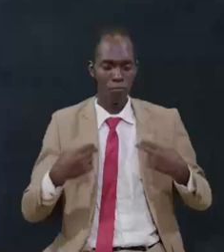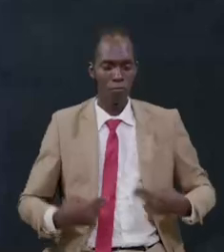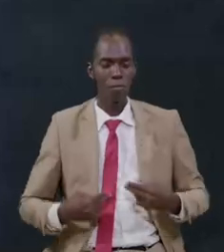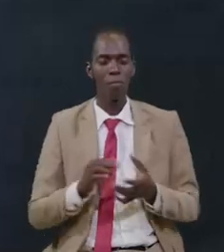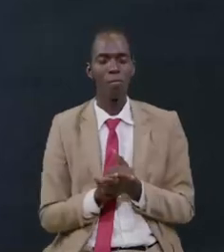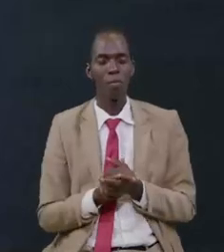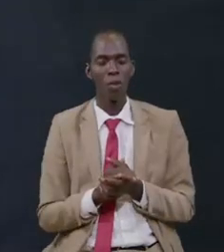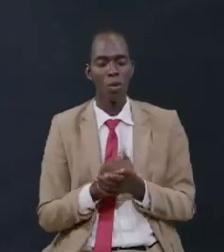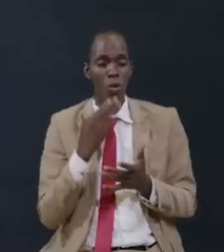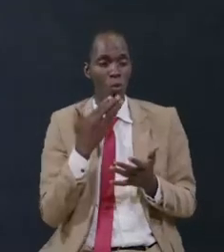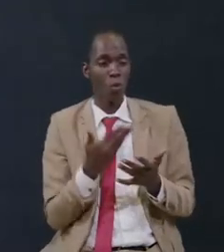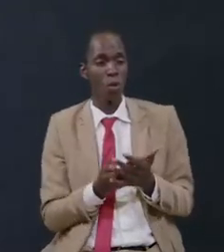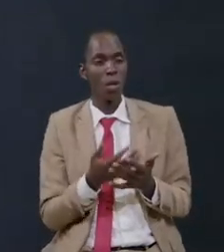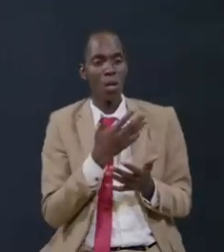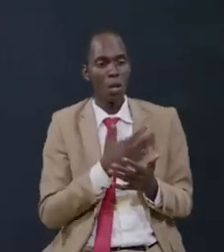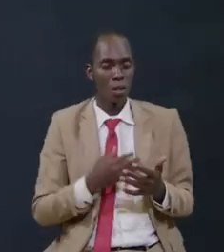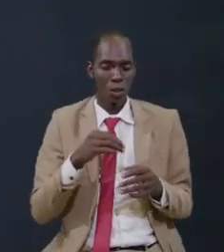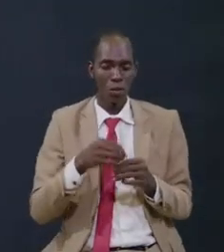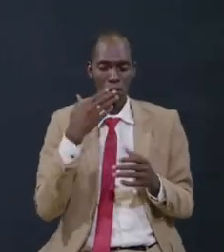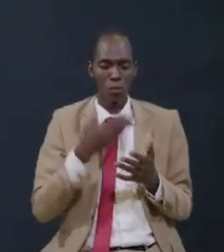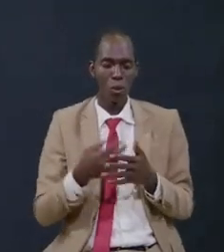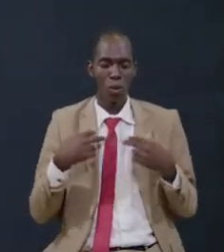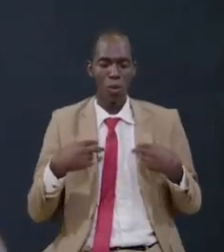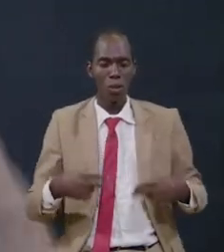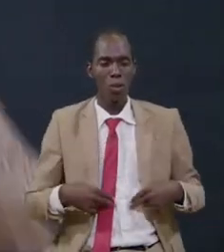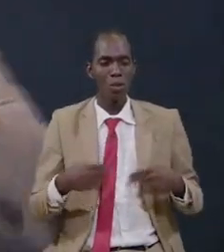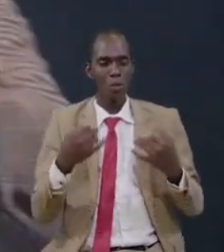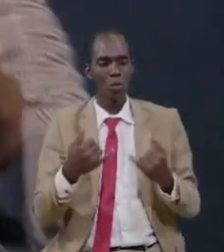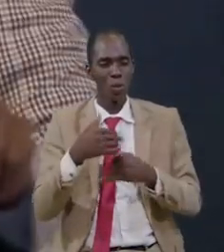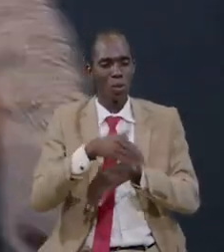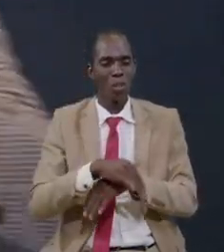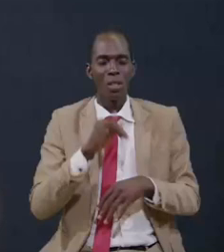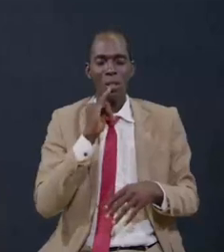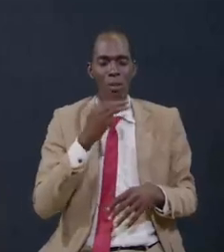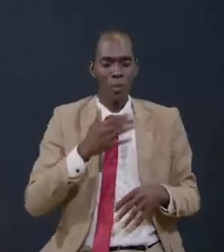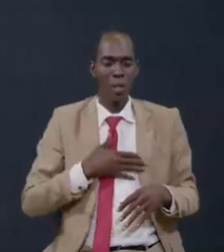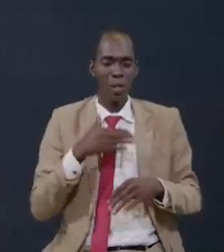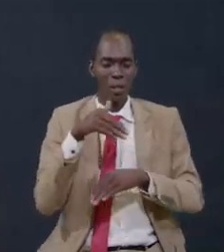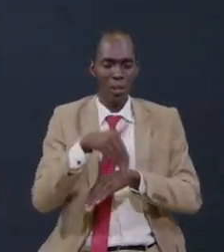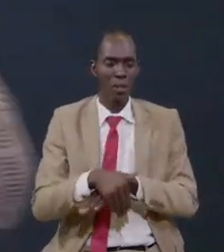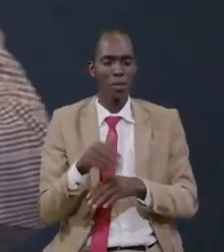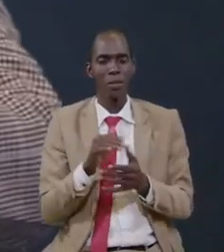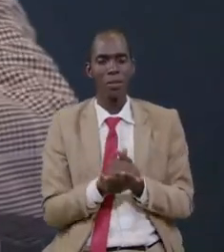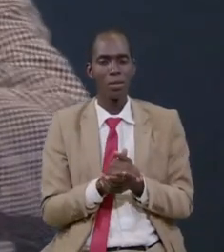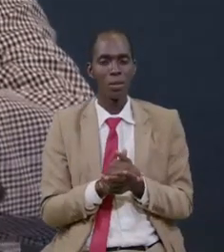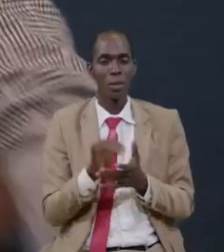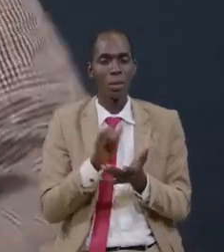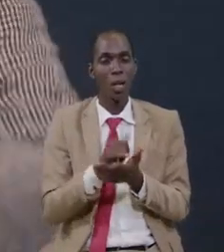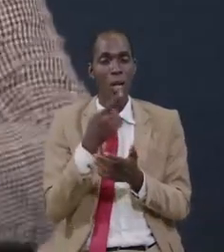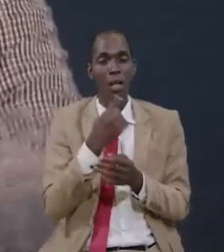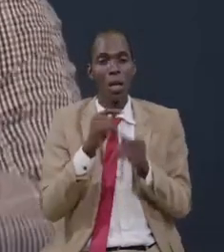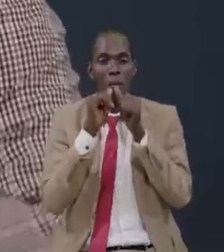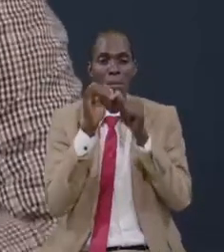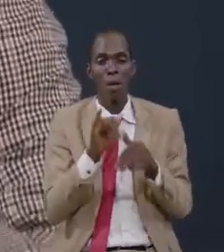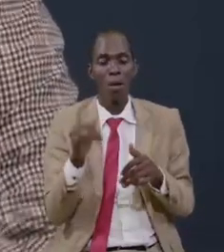bien portant. Ce soir, c'est ma soirée. Et afin que les